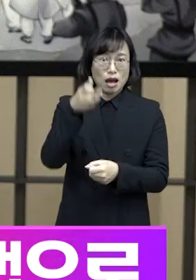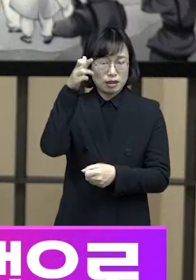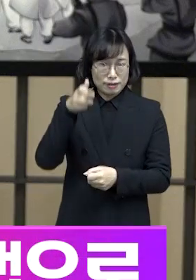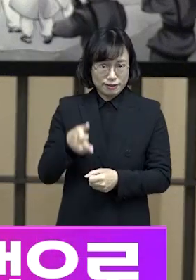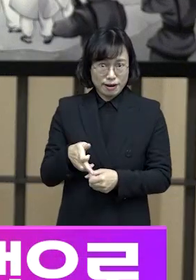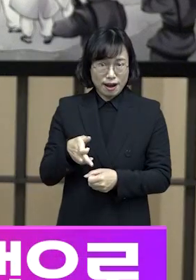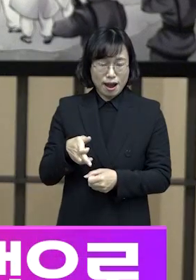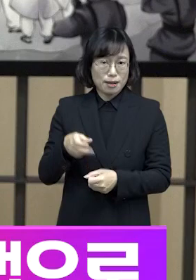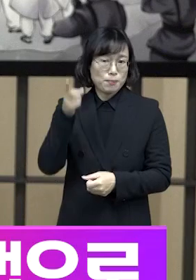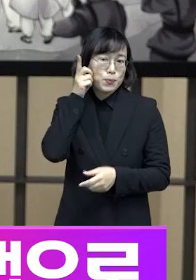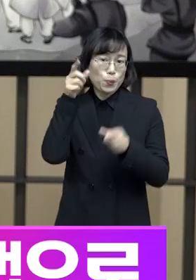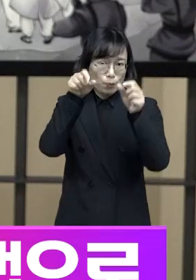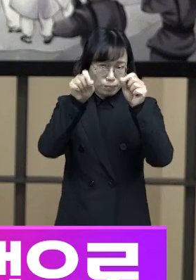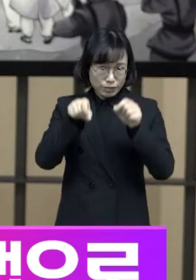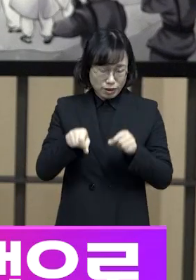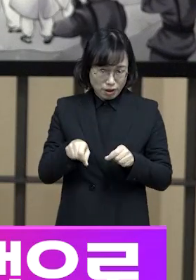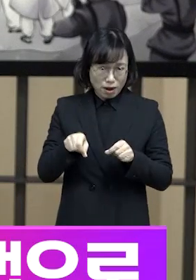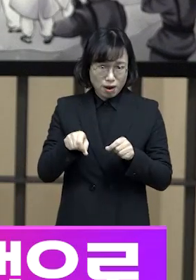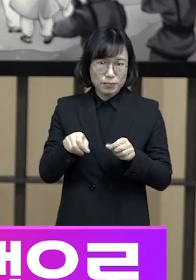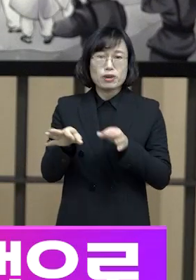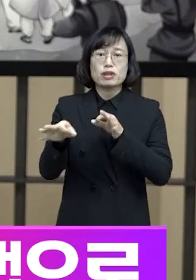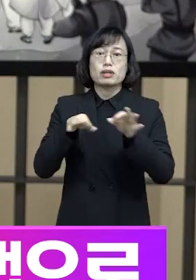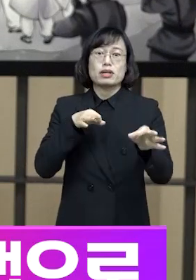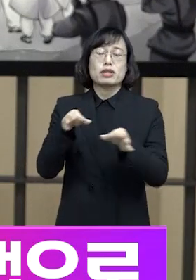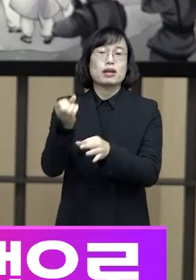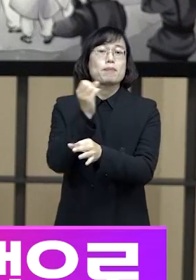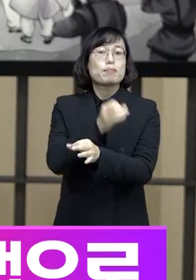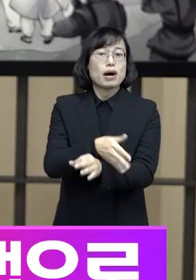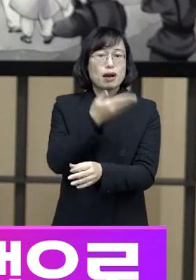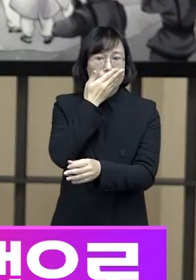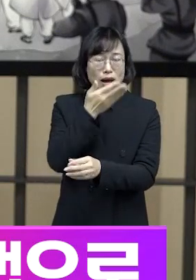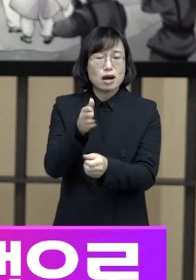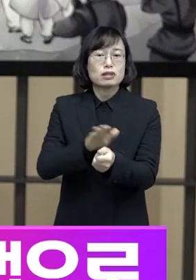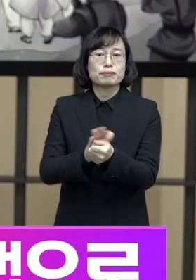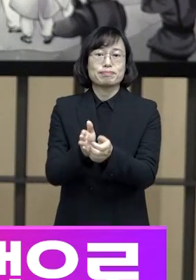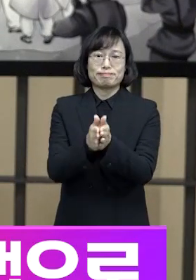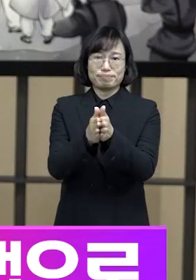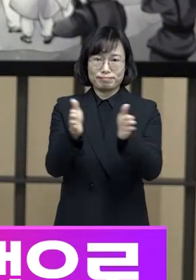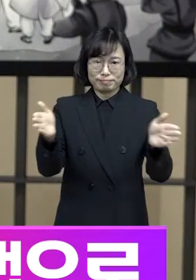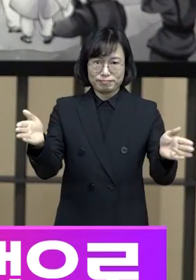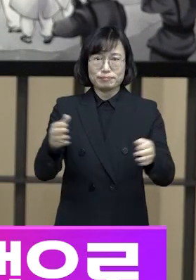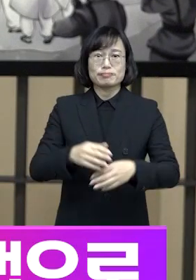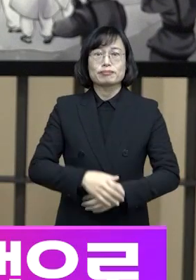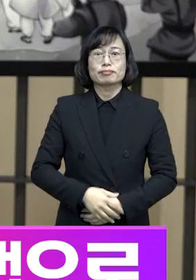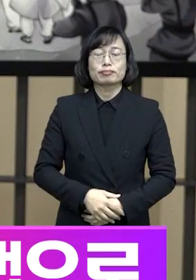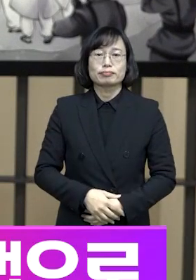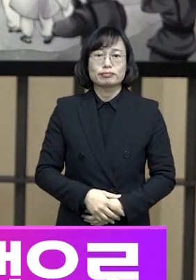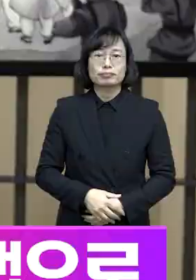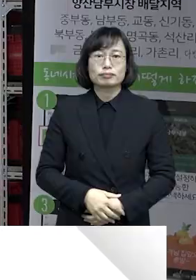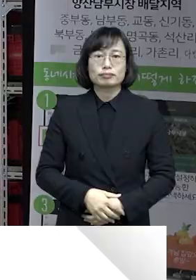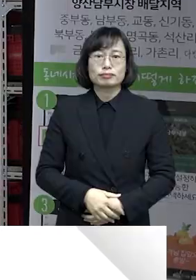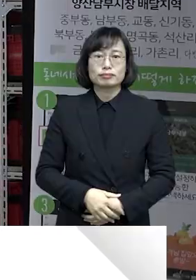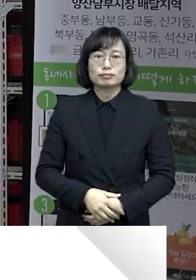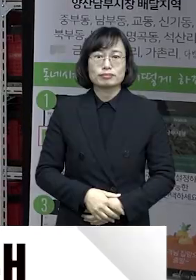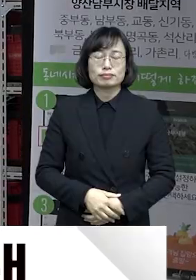양산시가 양산사랑카드 앱으로 남부시장 온라인 장보기가 가능한 양산장보기 서비스에 들어갔습니다.